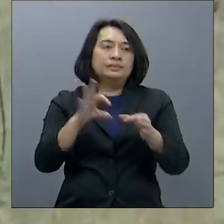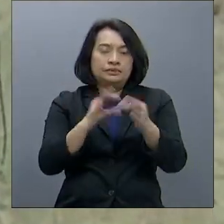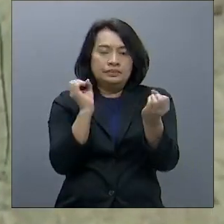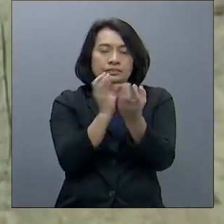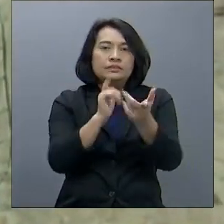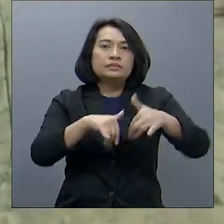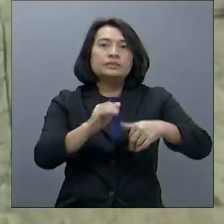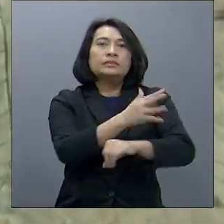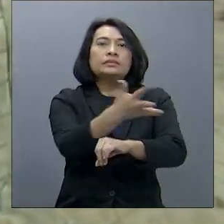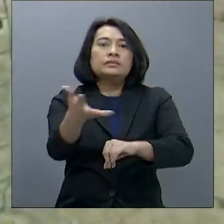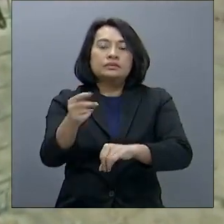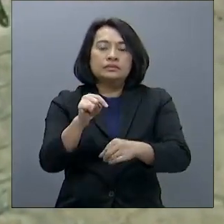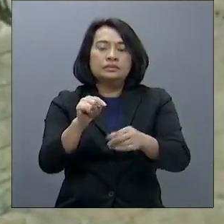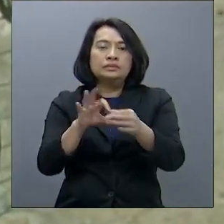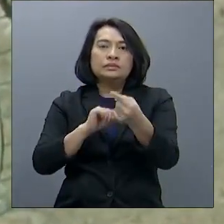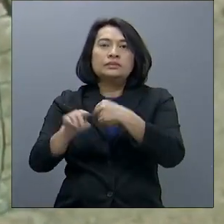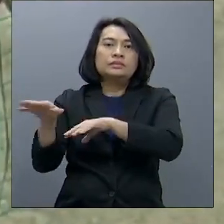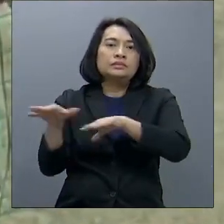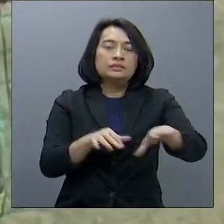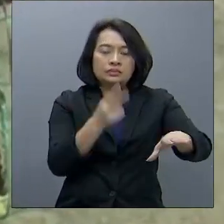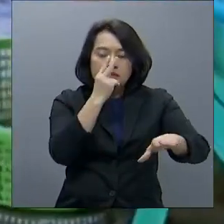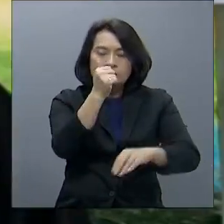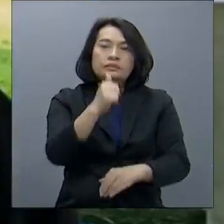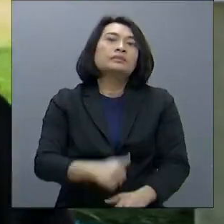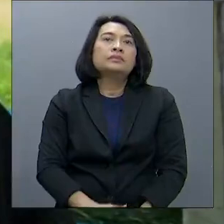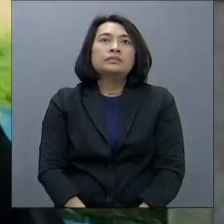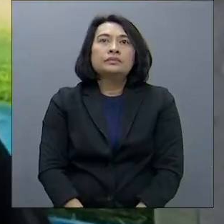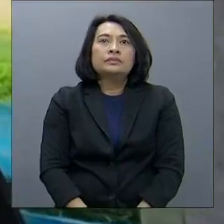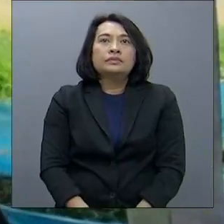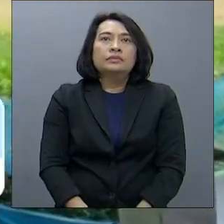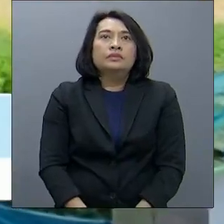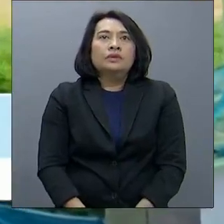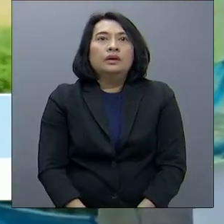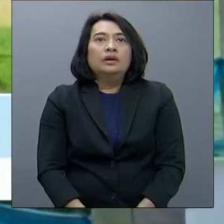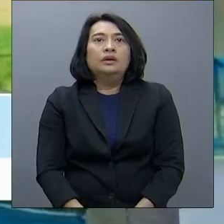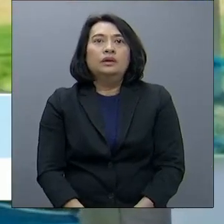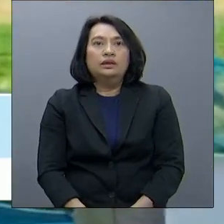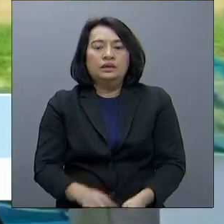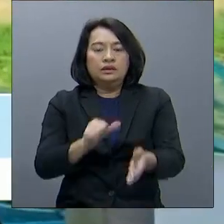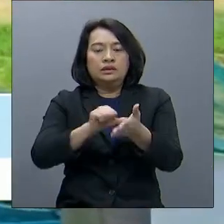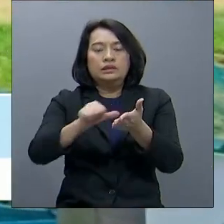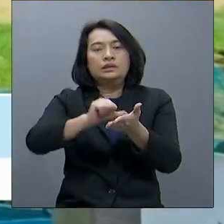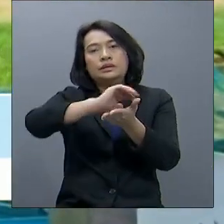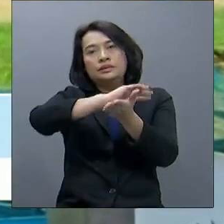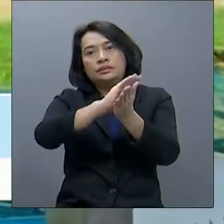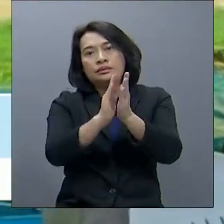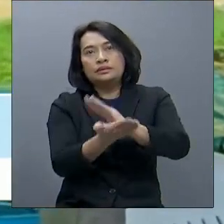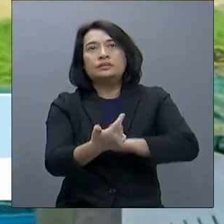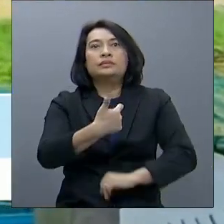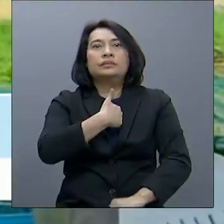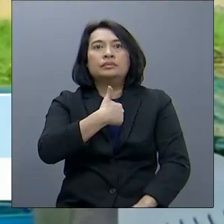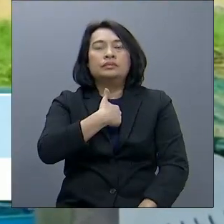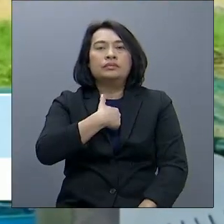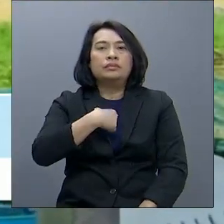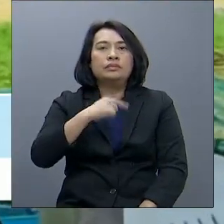ร้อมที่จะให้พิสูจน์ได้ตลอดเวลาค่ะ ปรับปรุงแก้ไขนะไม่ใช่ว่าเรารู้ว่